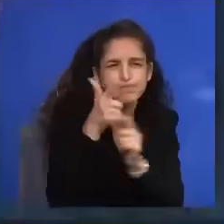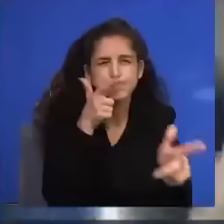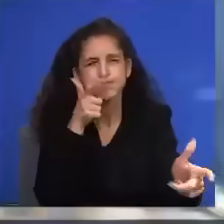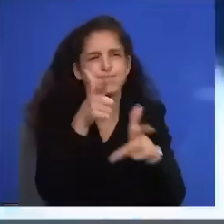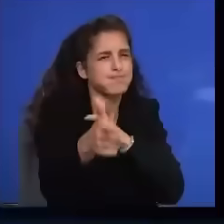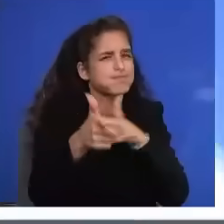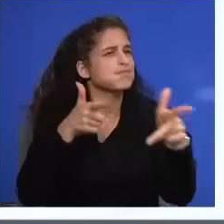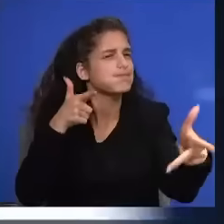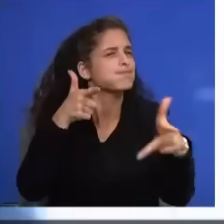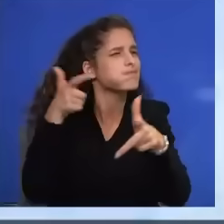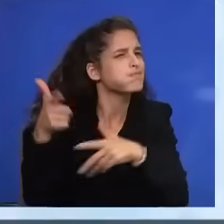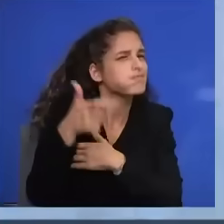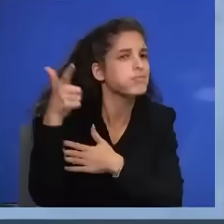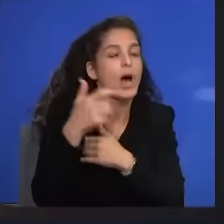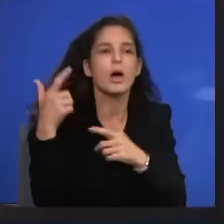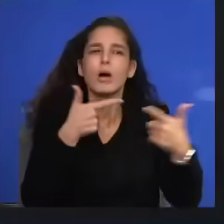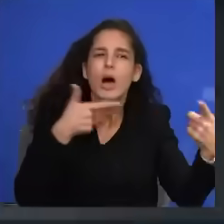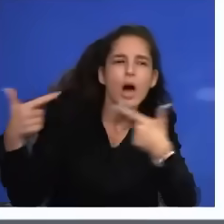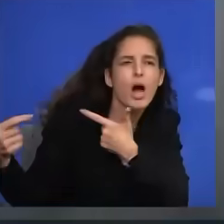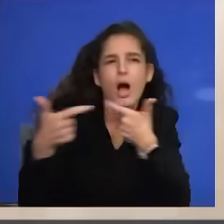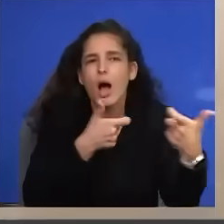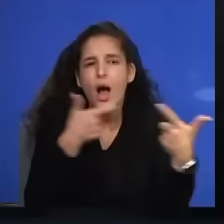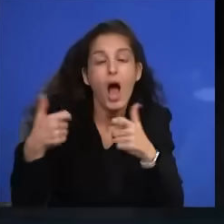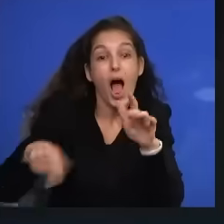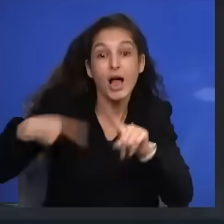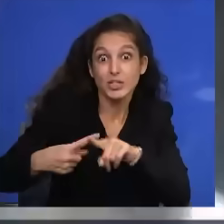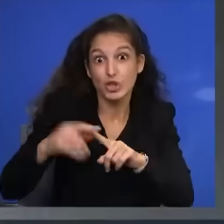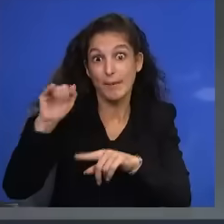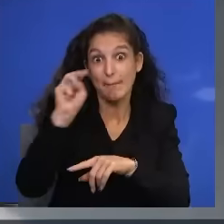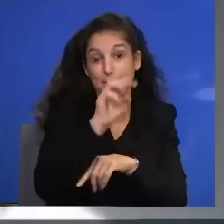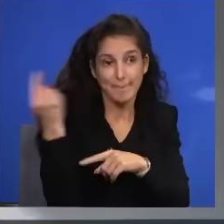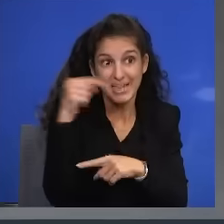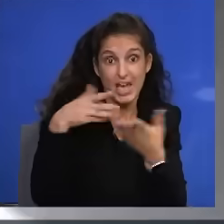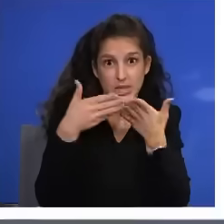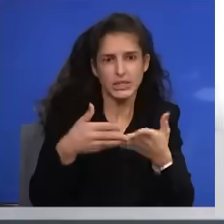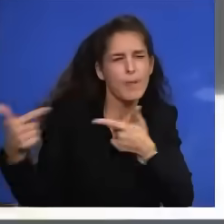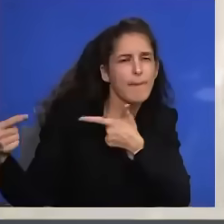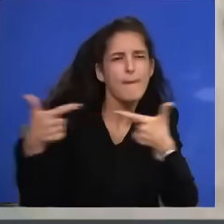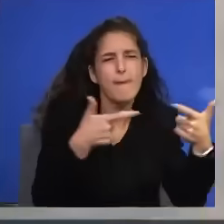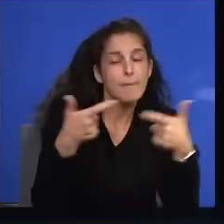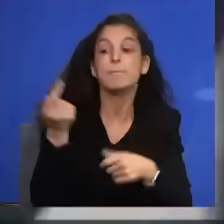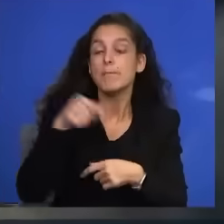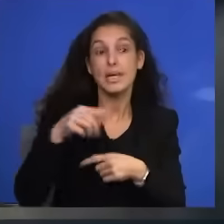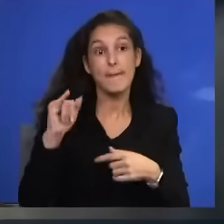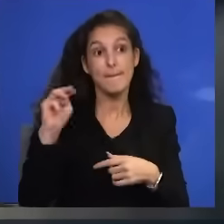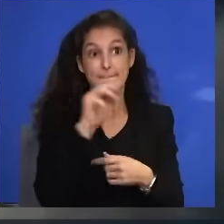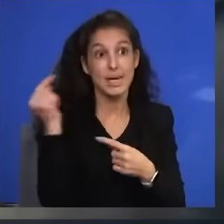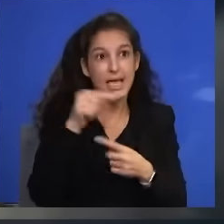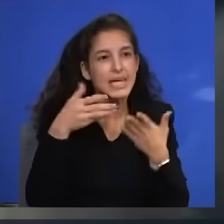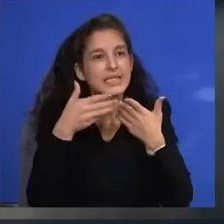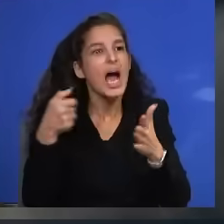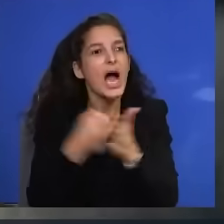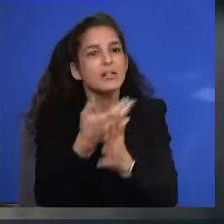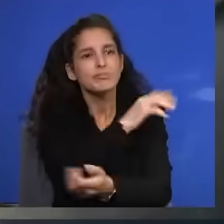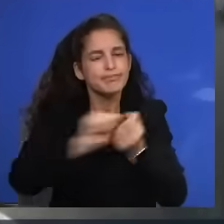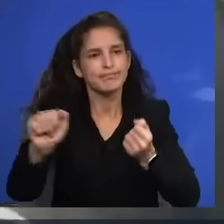הכוח מנהל קרב יריות עם המחבלים, עד שכוח ימם מגיע לסייע. כוח ימה מגיע גם עזר לנו בירי עליהם עד שהוא חיסל את האובייקט. לאחר כמו